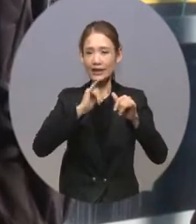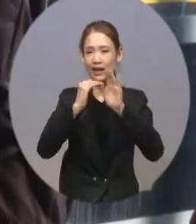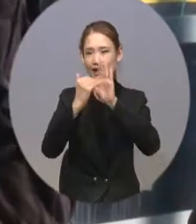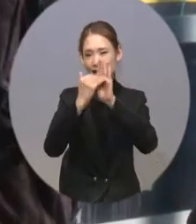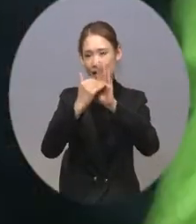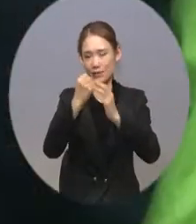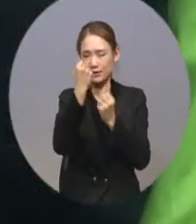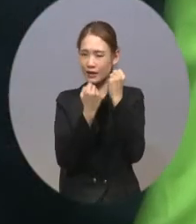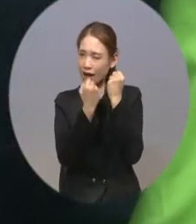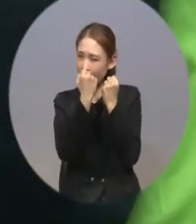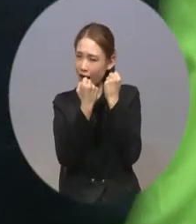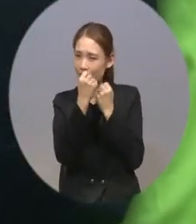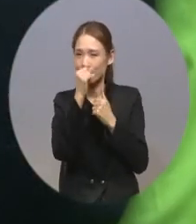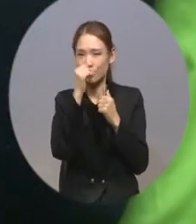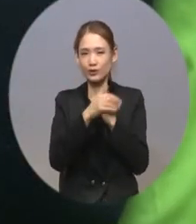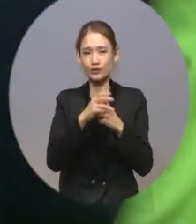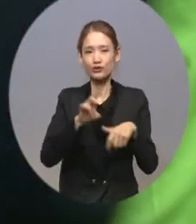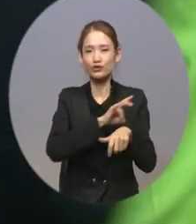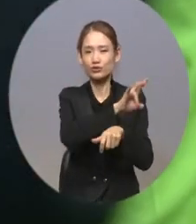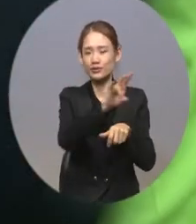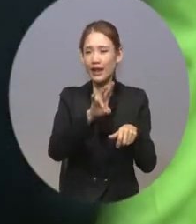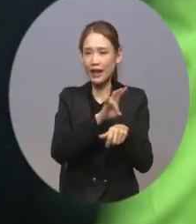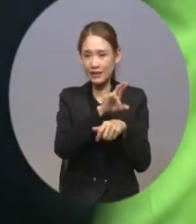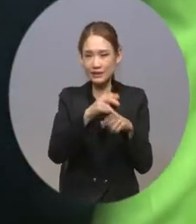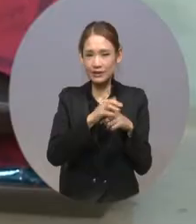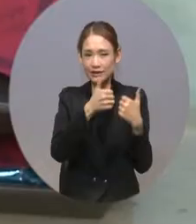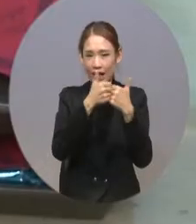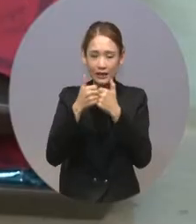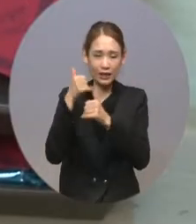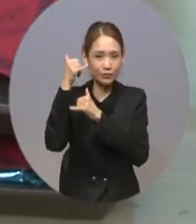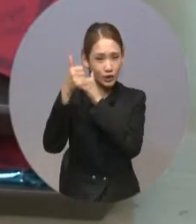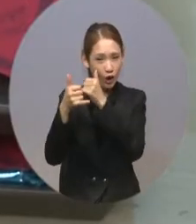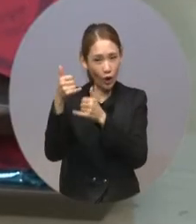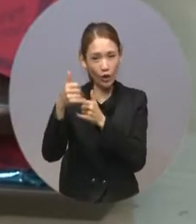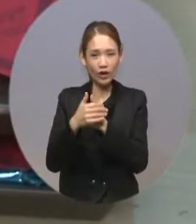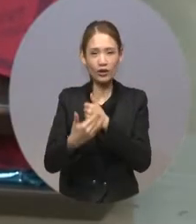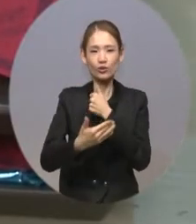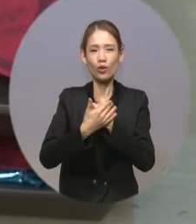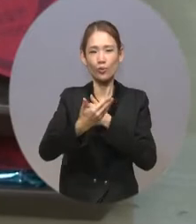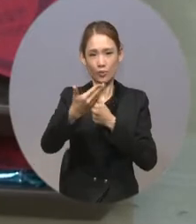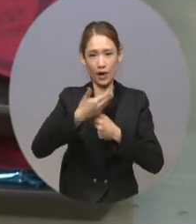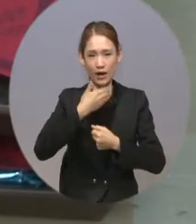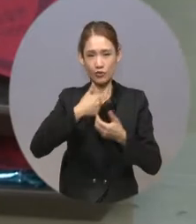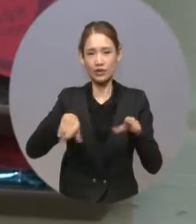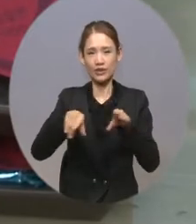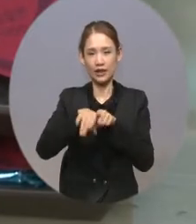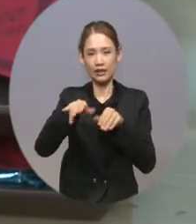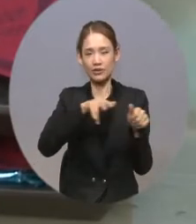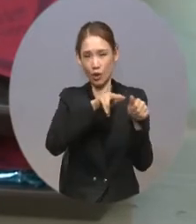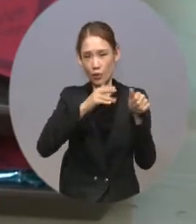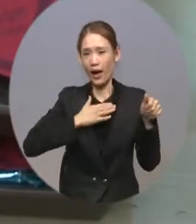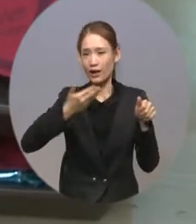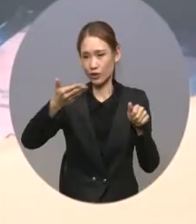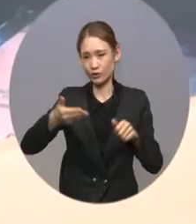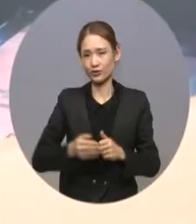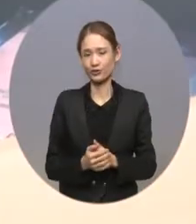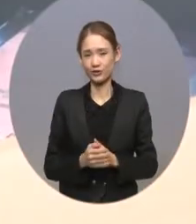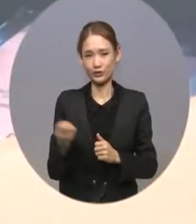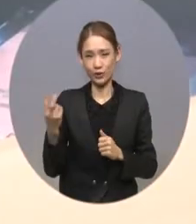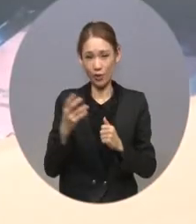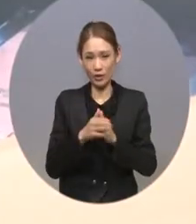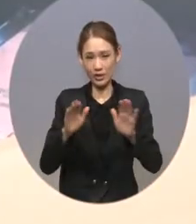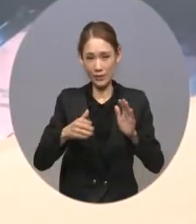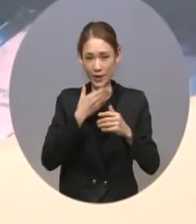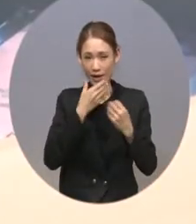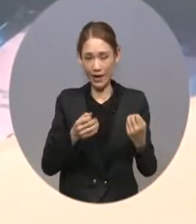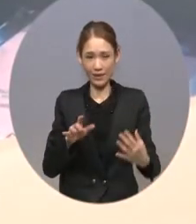설명도 진행되며 24시간 열려있는 상담 전화와 도움이 될 수 있는 기관의 정보를 안내합니다. 또한 이번